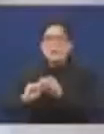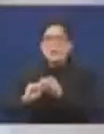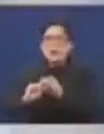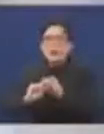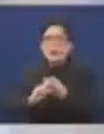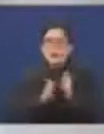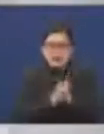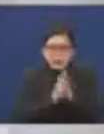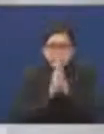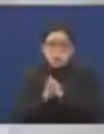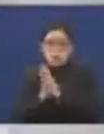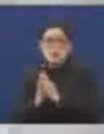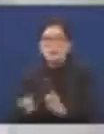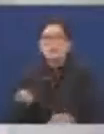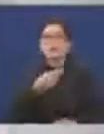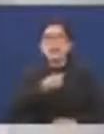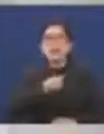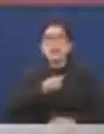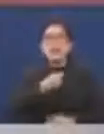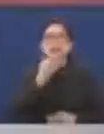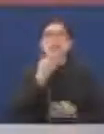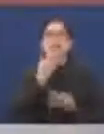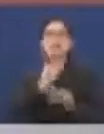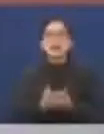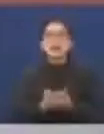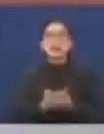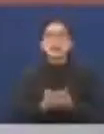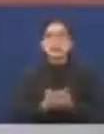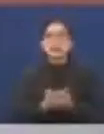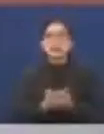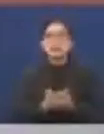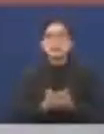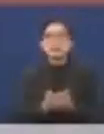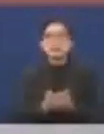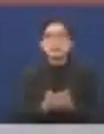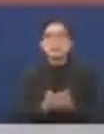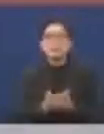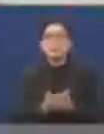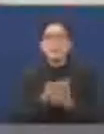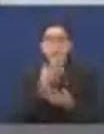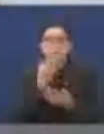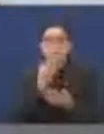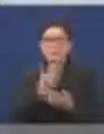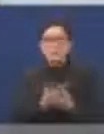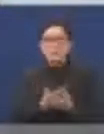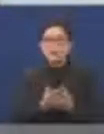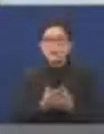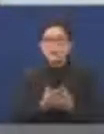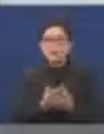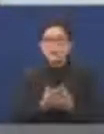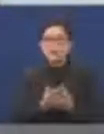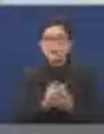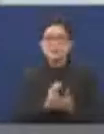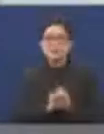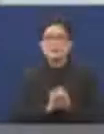kita. Terima kasih. Wassalamualaikum warahmatullahi wabarakatuh.